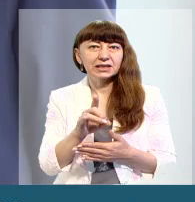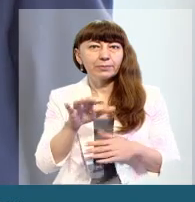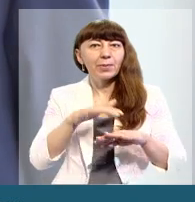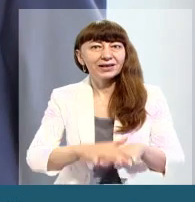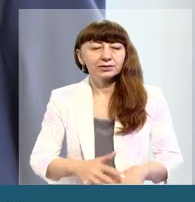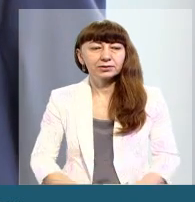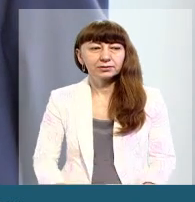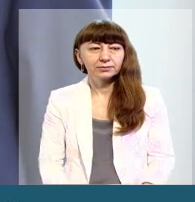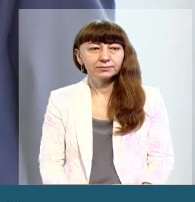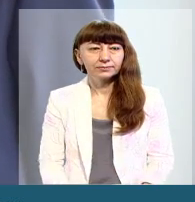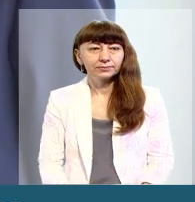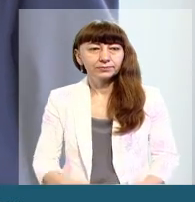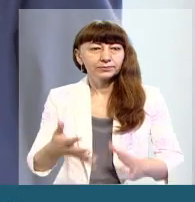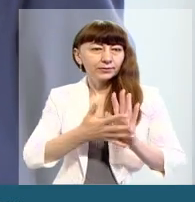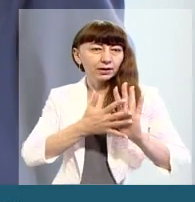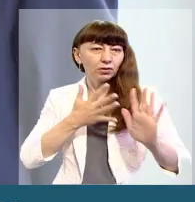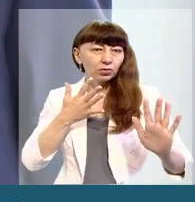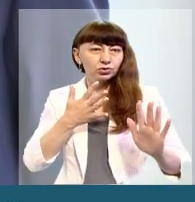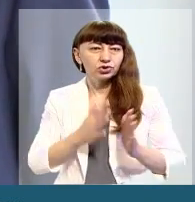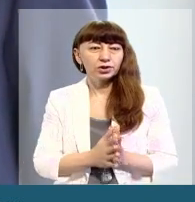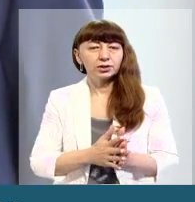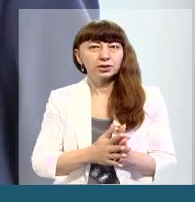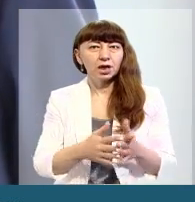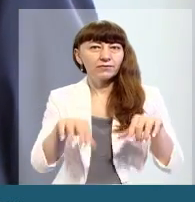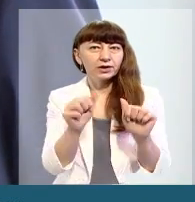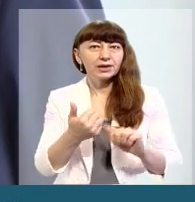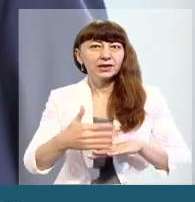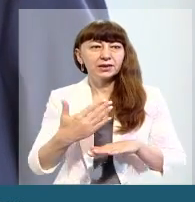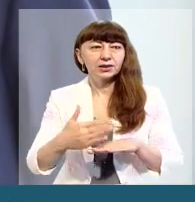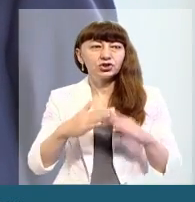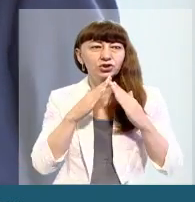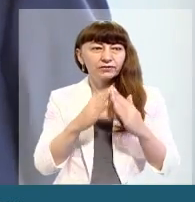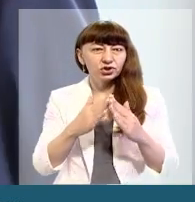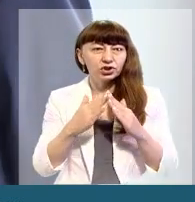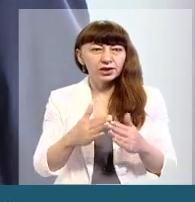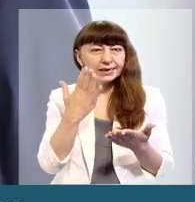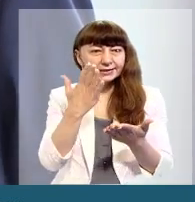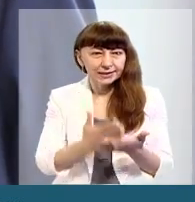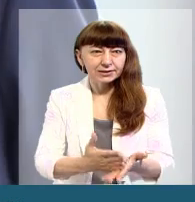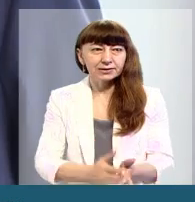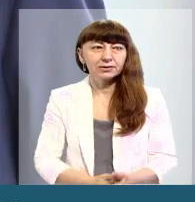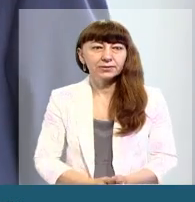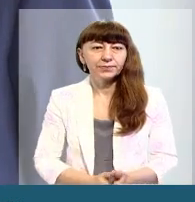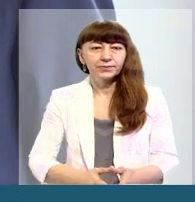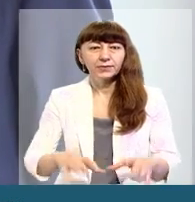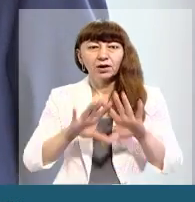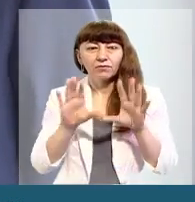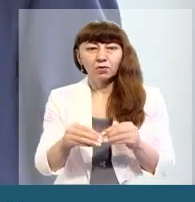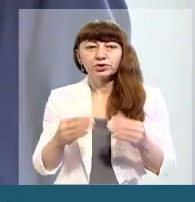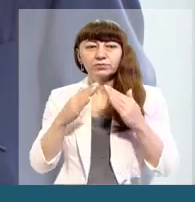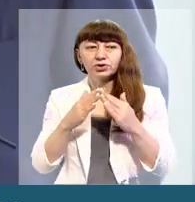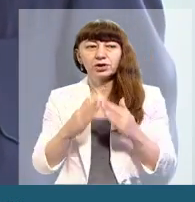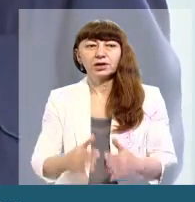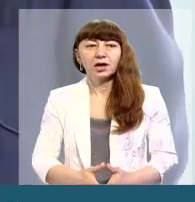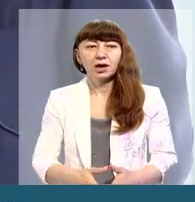Лотпаса банка. Потому что очередь на приобретение кредитного жилья, она есть вообще в целом жилье, ну и